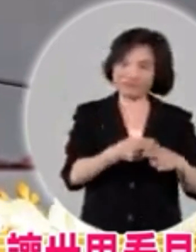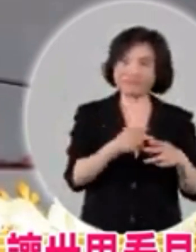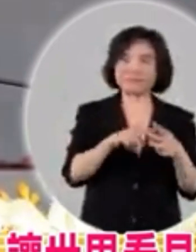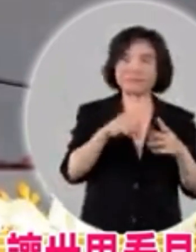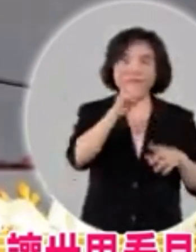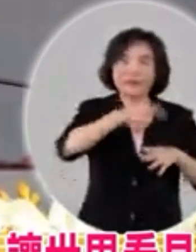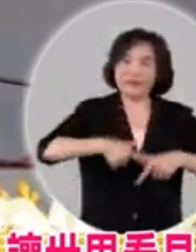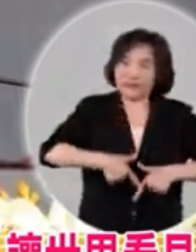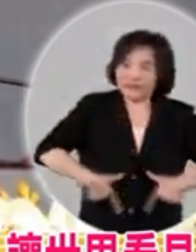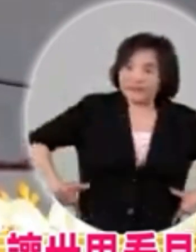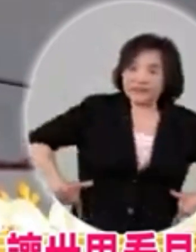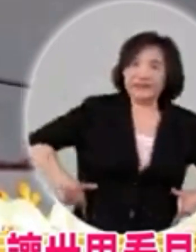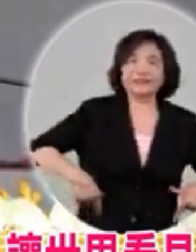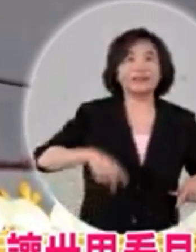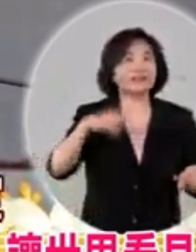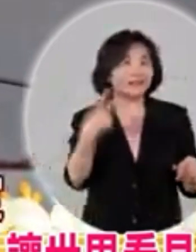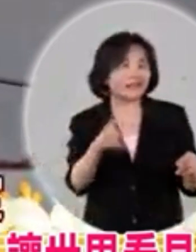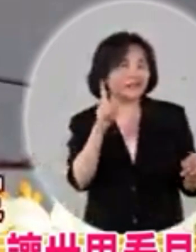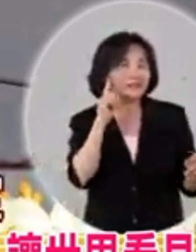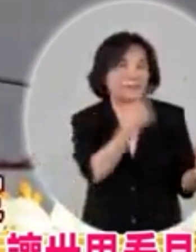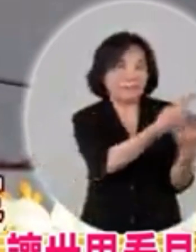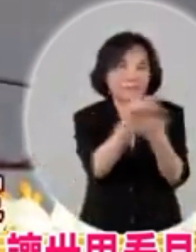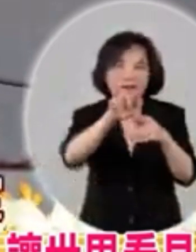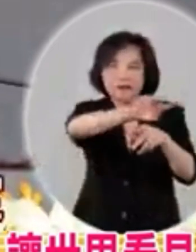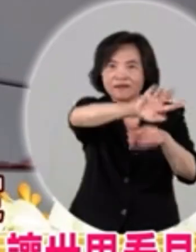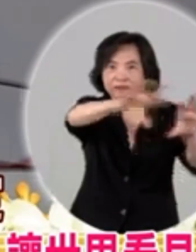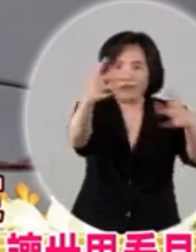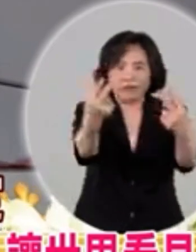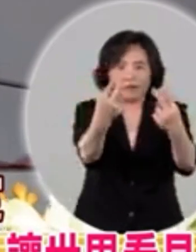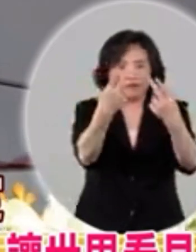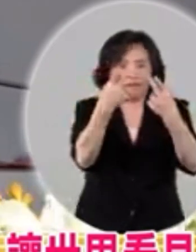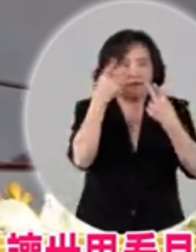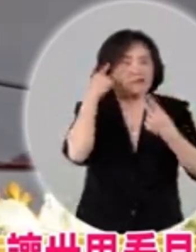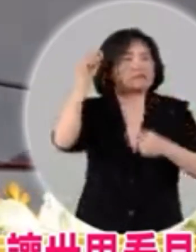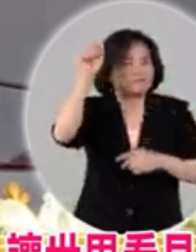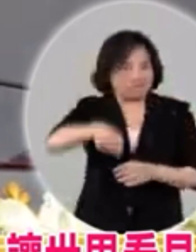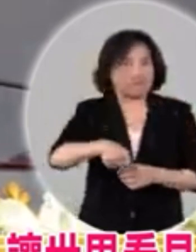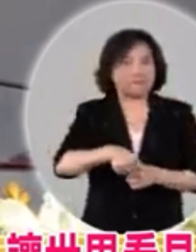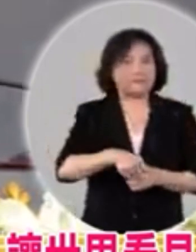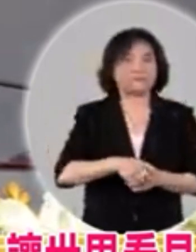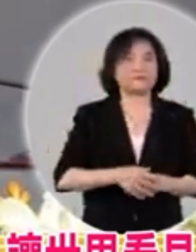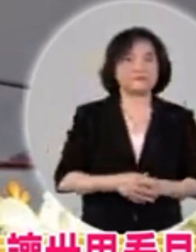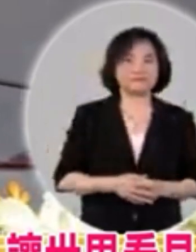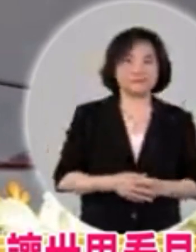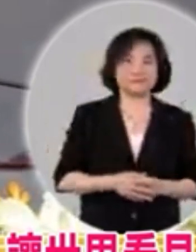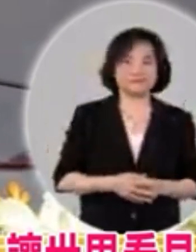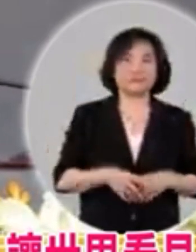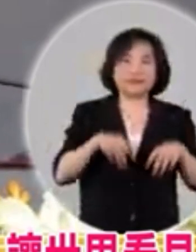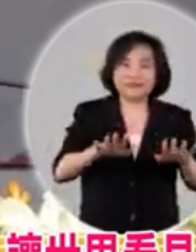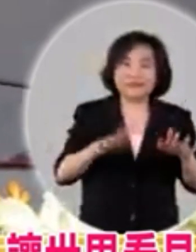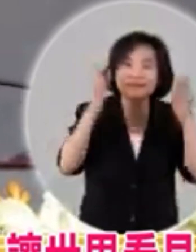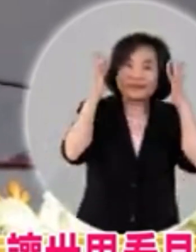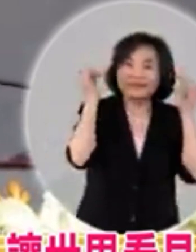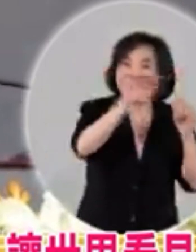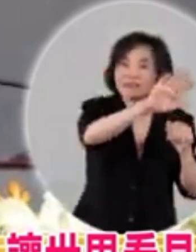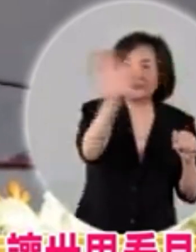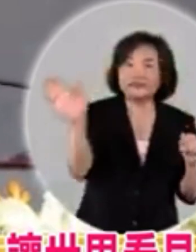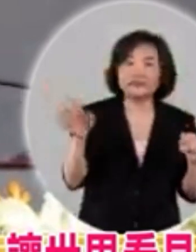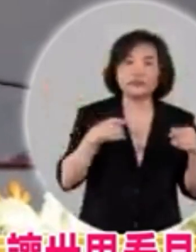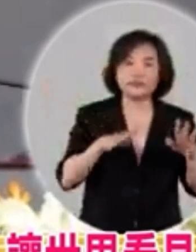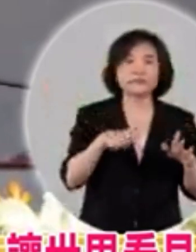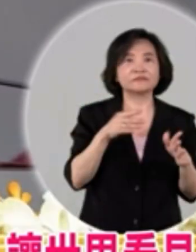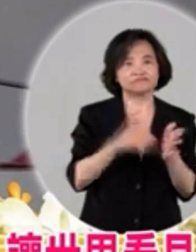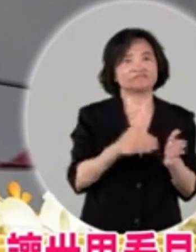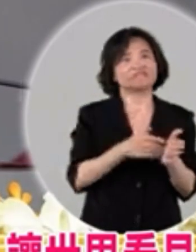勇敢，一直在等着被世界肯定，被世界看到。今年夏天我们做到